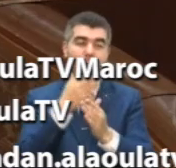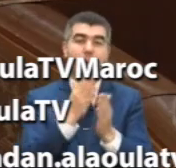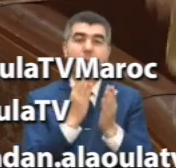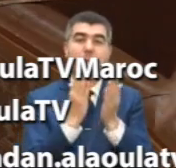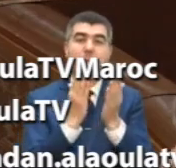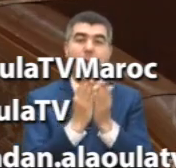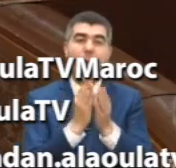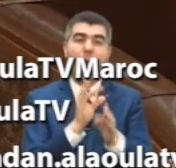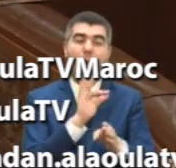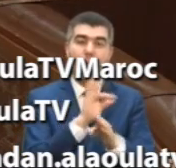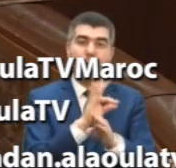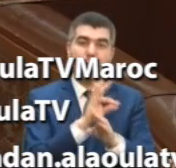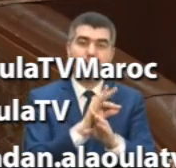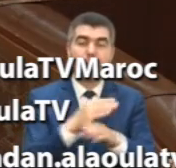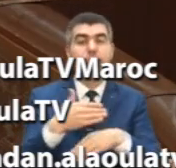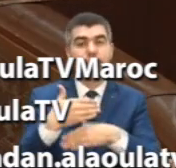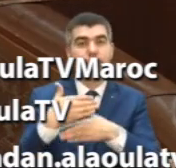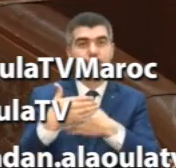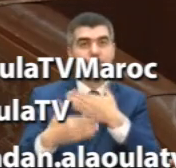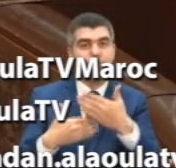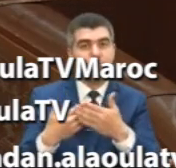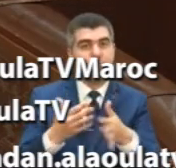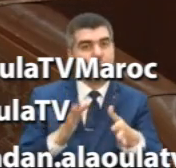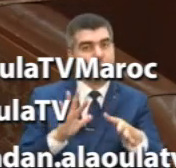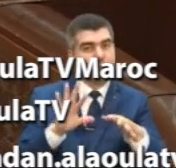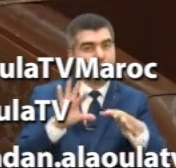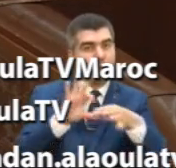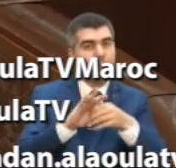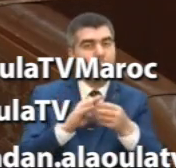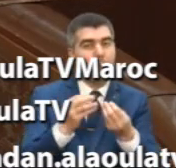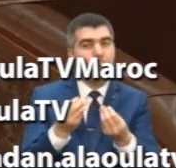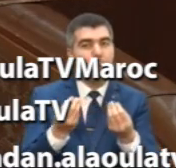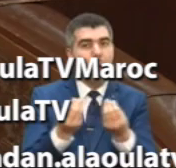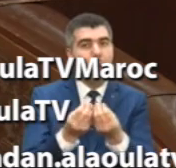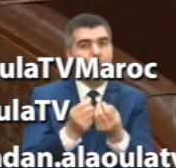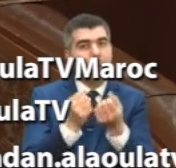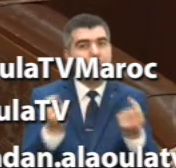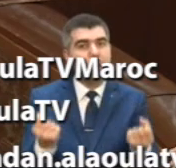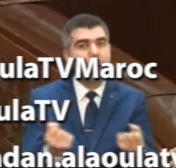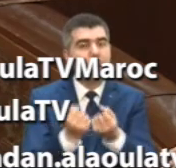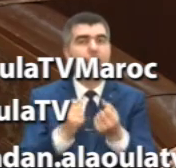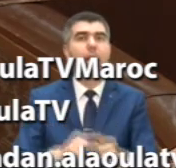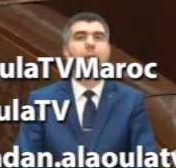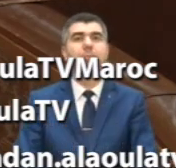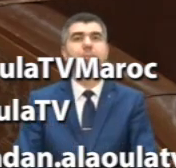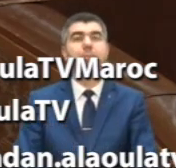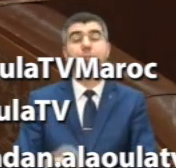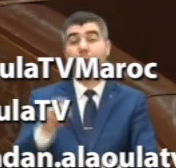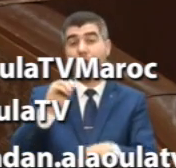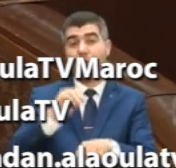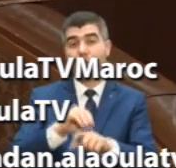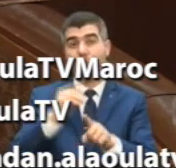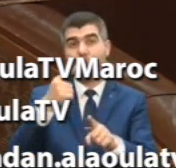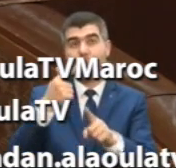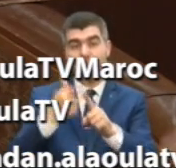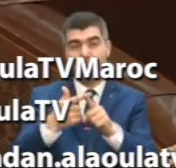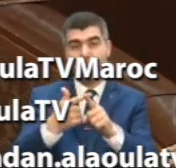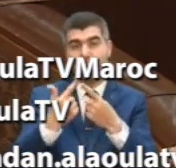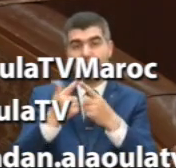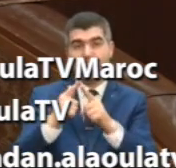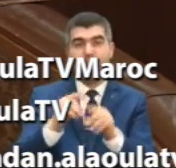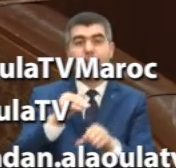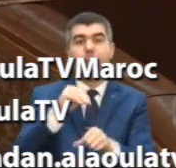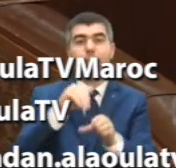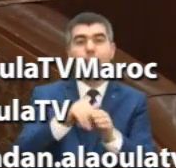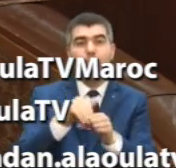مما يؤهلها للانخراط في التنمية، وأيضا مجموعة من